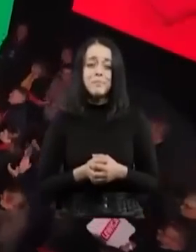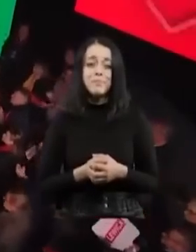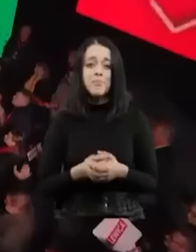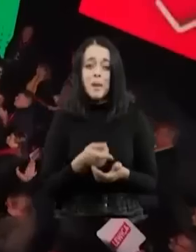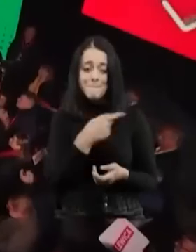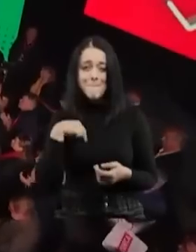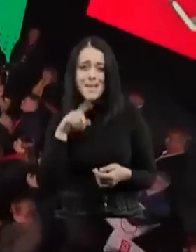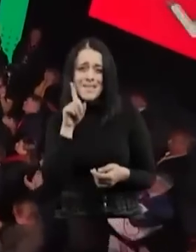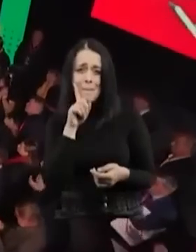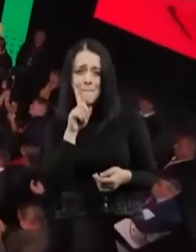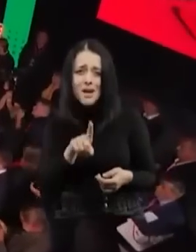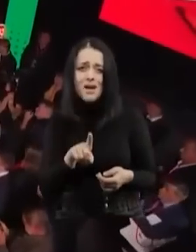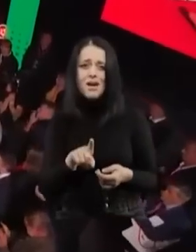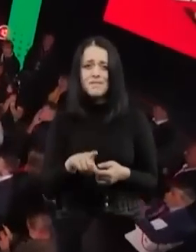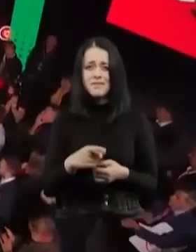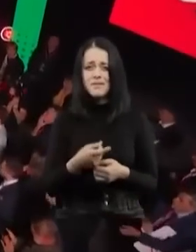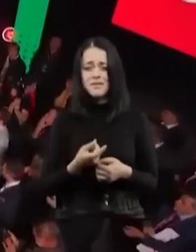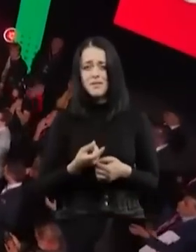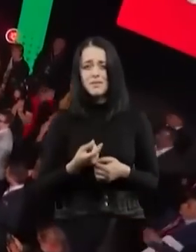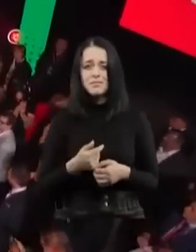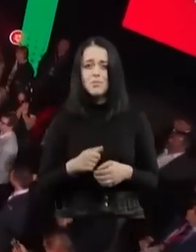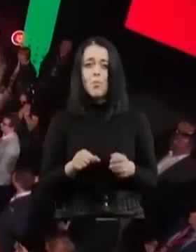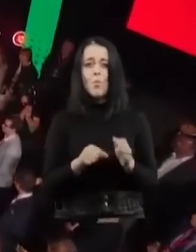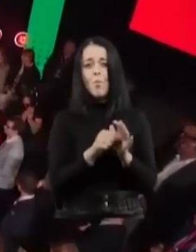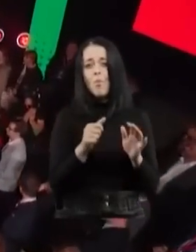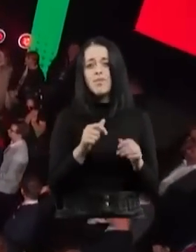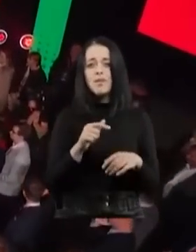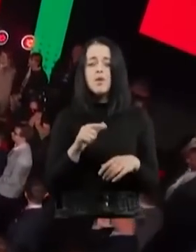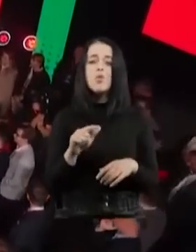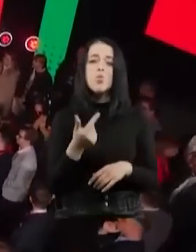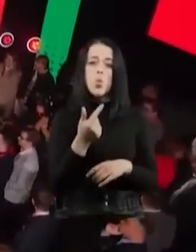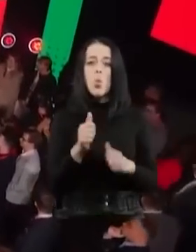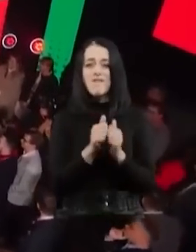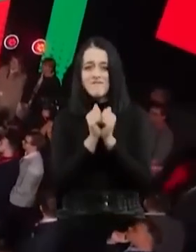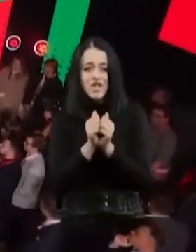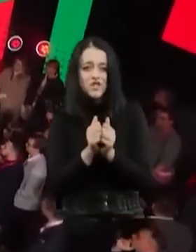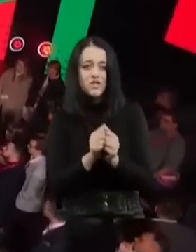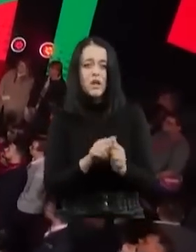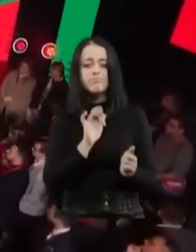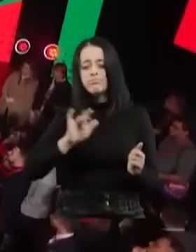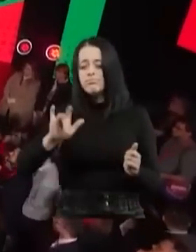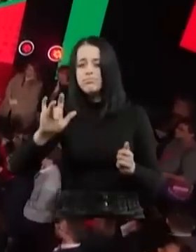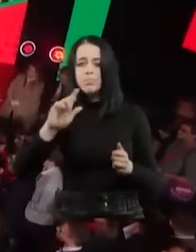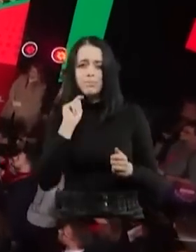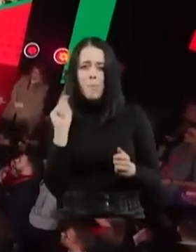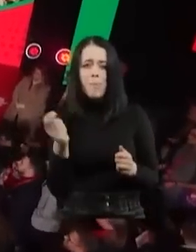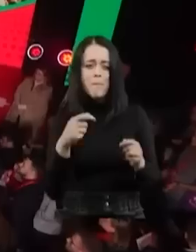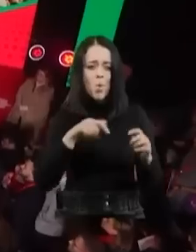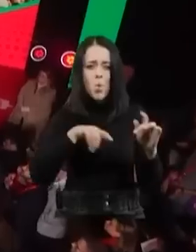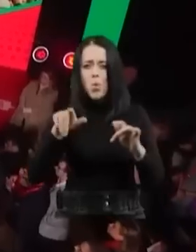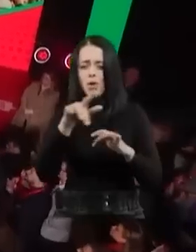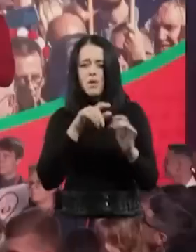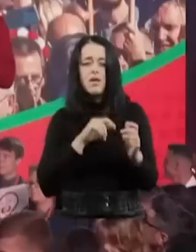rozszerzenia kompetencji Komisji Europejskiej, wprowadzenia nowych regulacji rozszerzających kompetencje Komisji